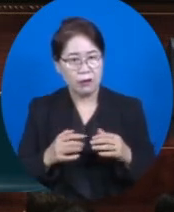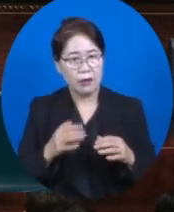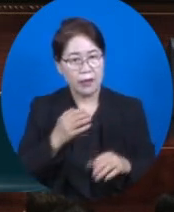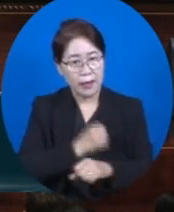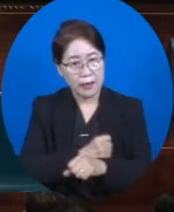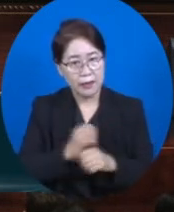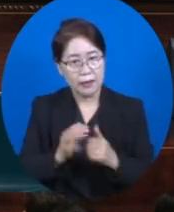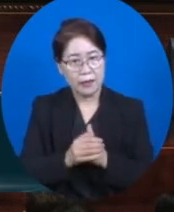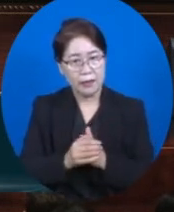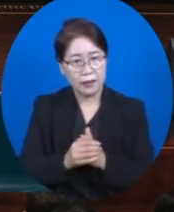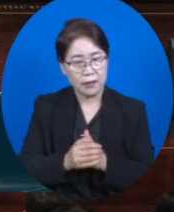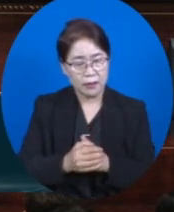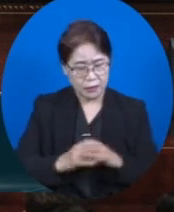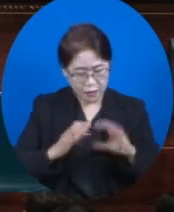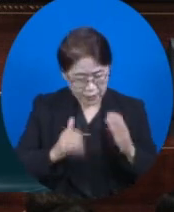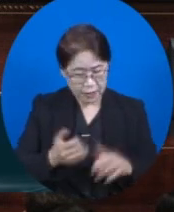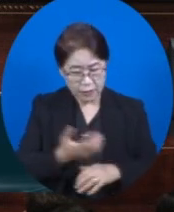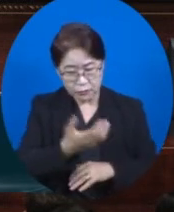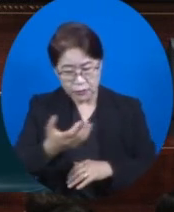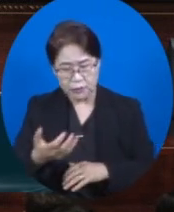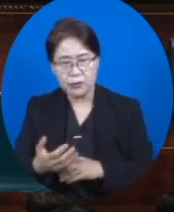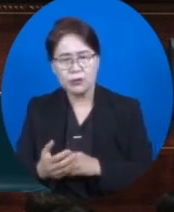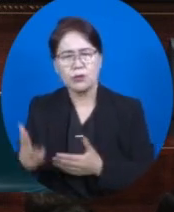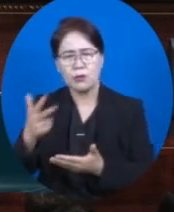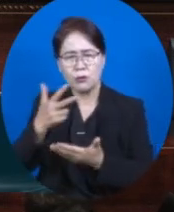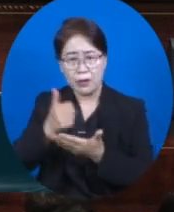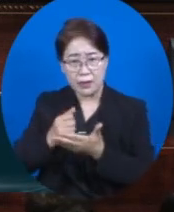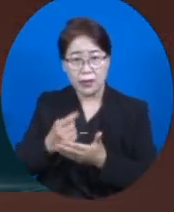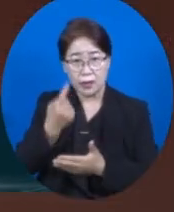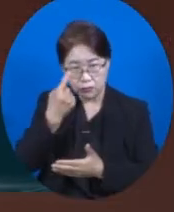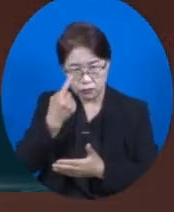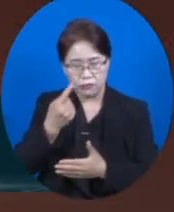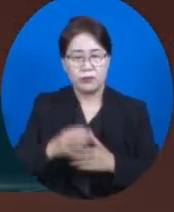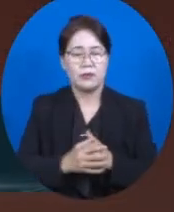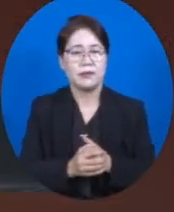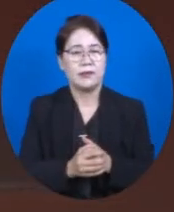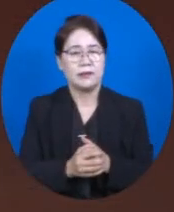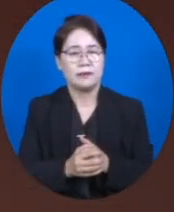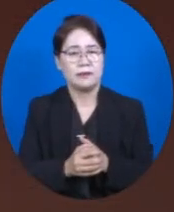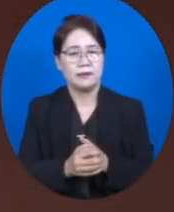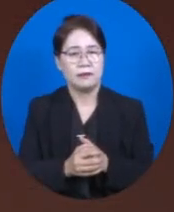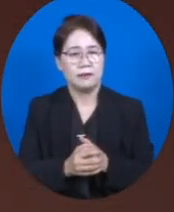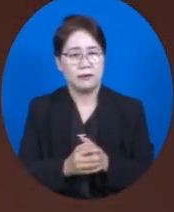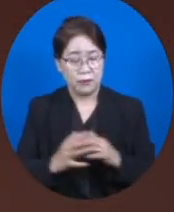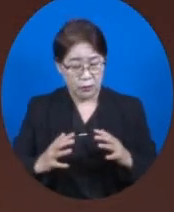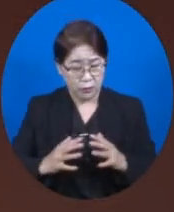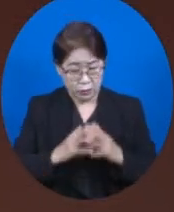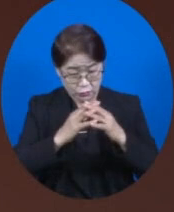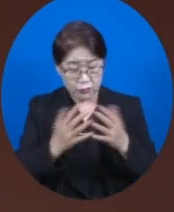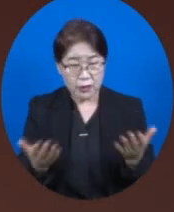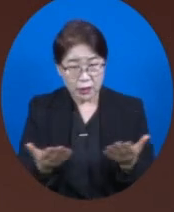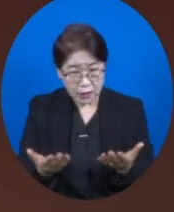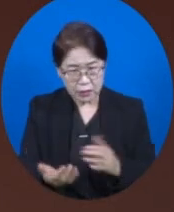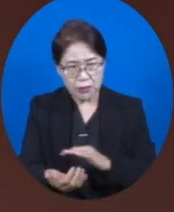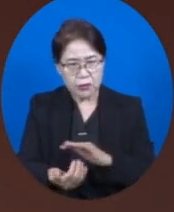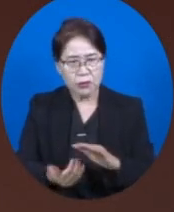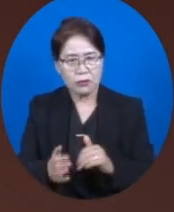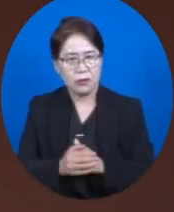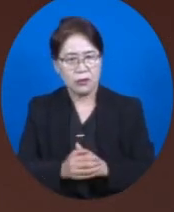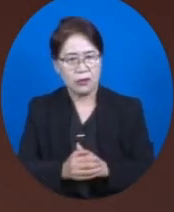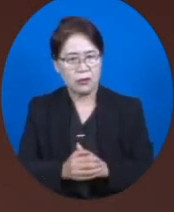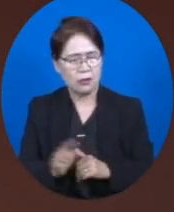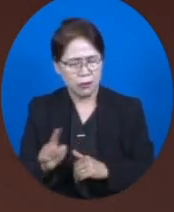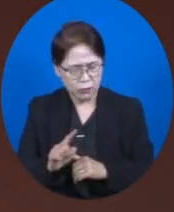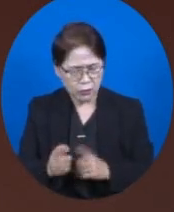돌아다니는 여호와의 눈이라 하니라 이 성전 건축의 엄청난 일을 앞두고 감히